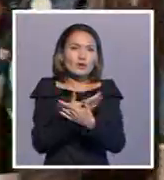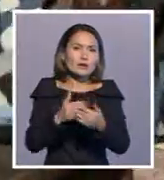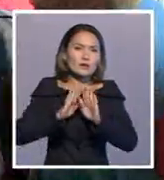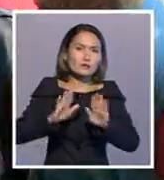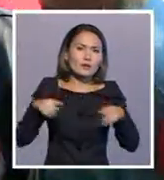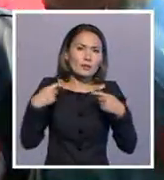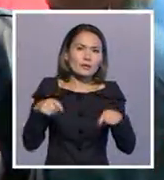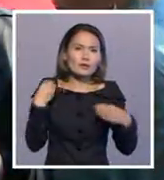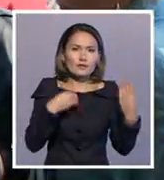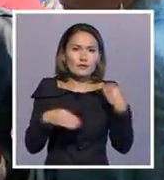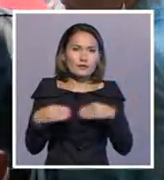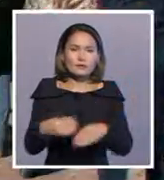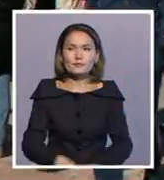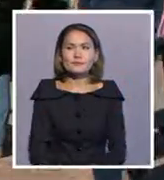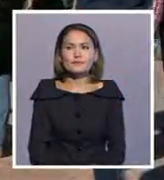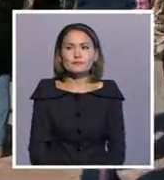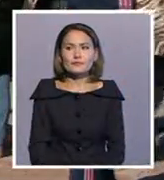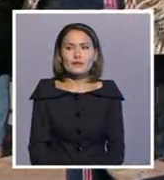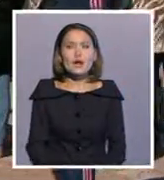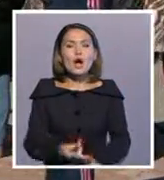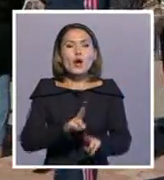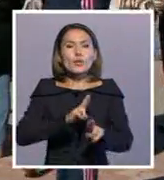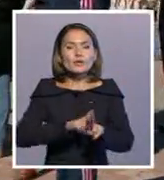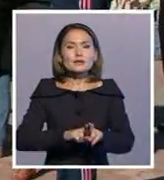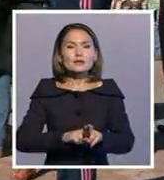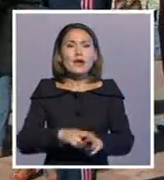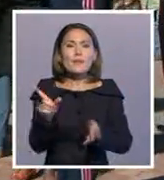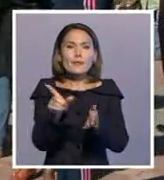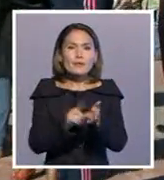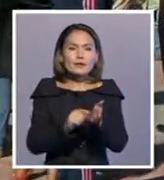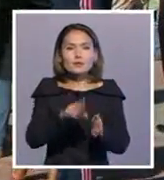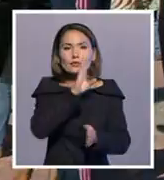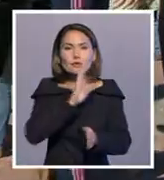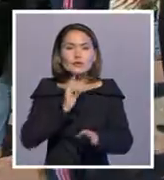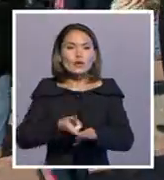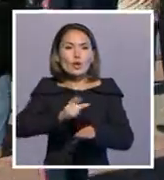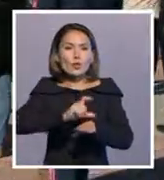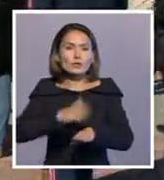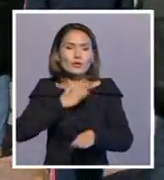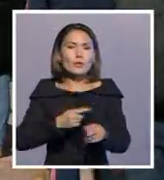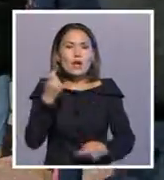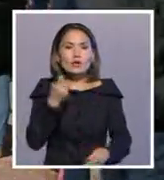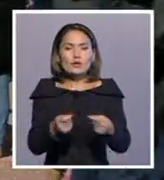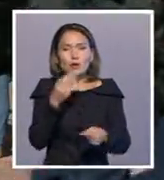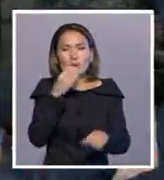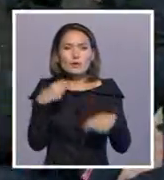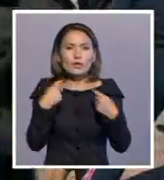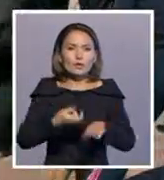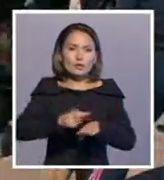Балық талдым міне бәрін. Осында ярмарка арғашан бола берсін. Міне пенсионерге тіпті жақсы міне. Өте арзан бәрі. Өзім ризамын.